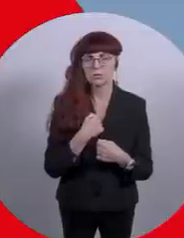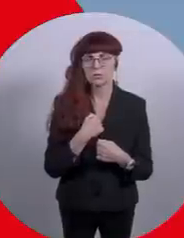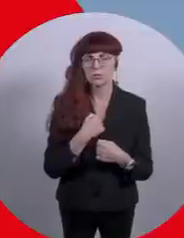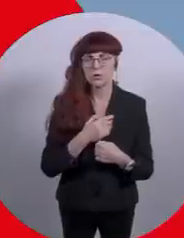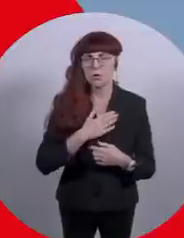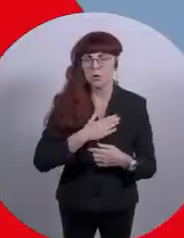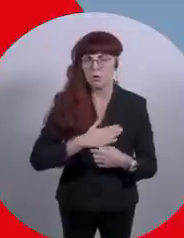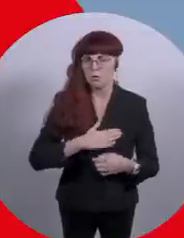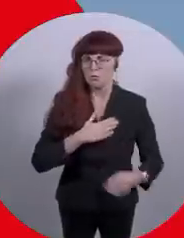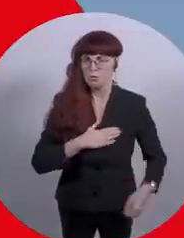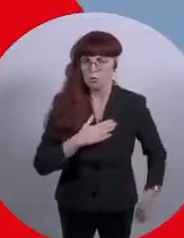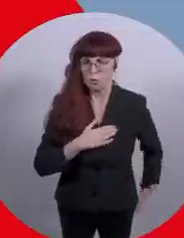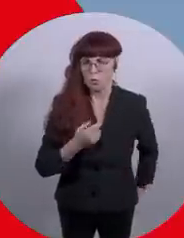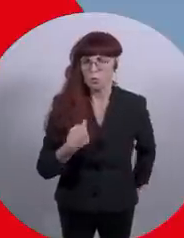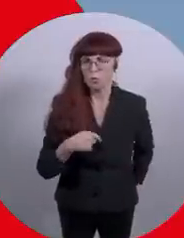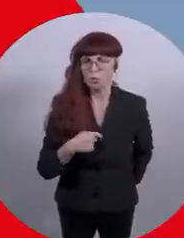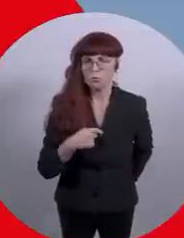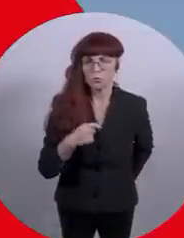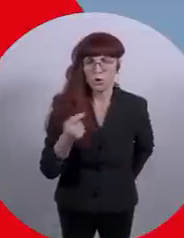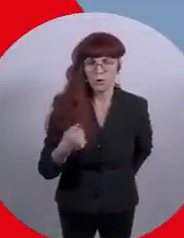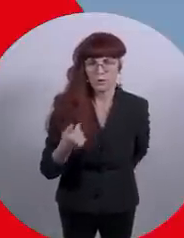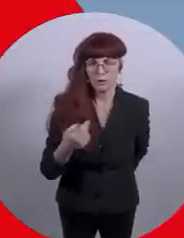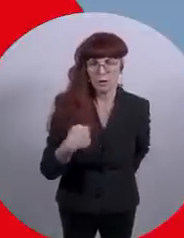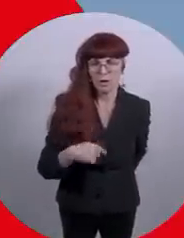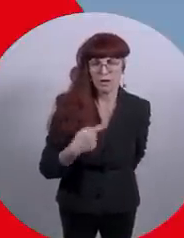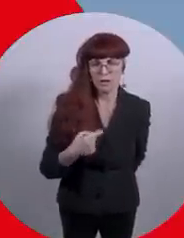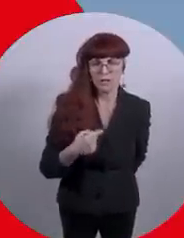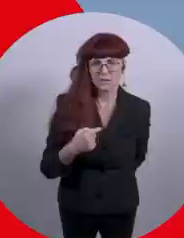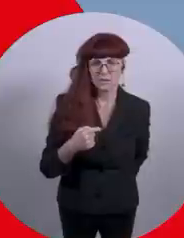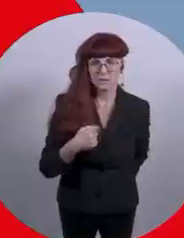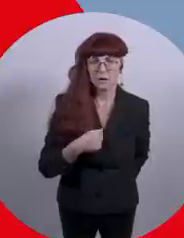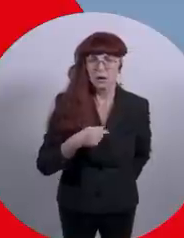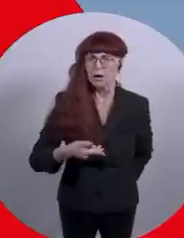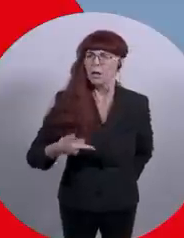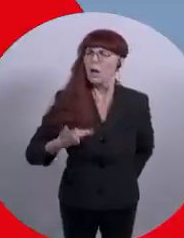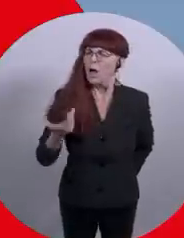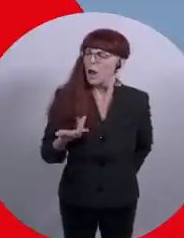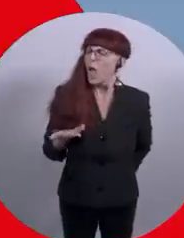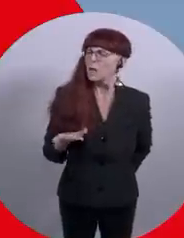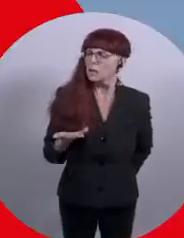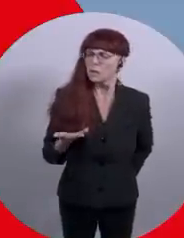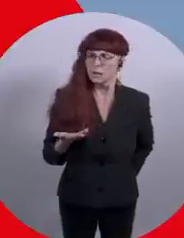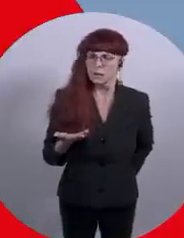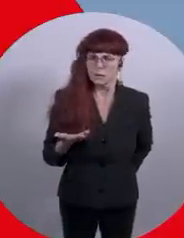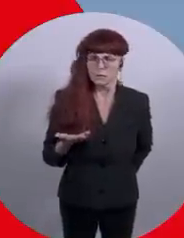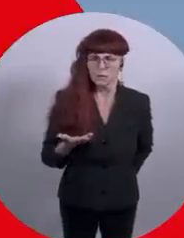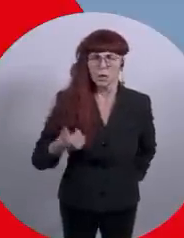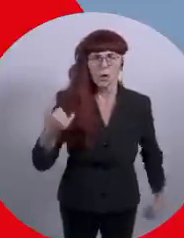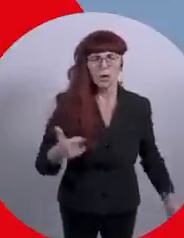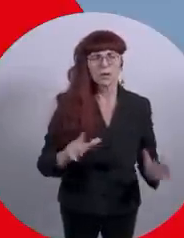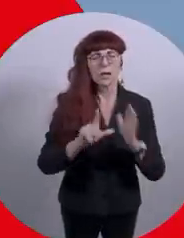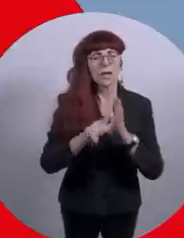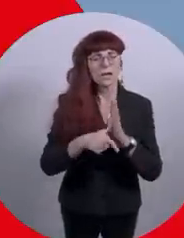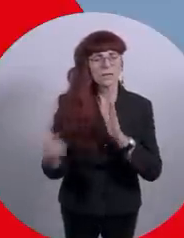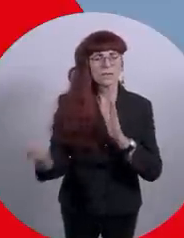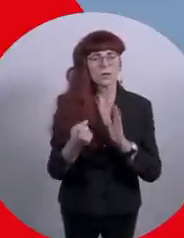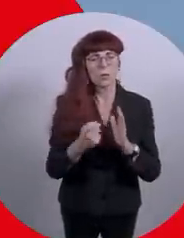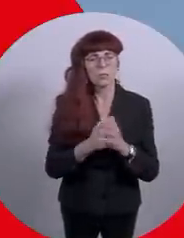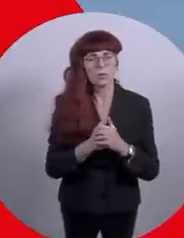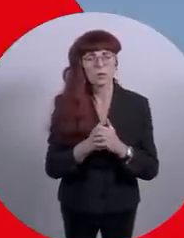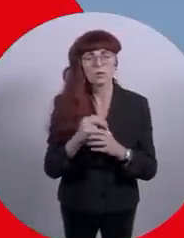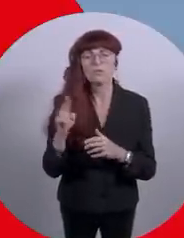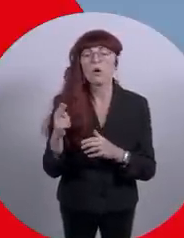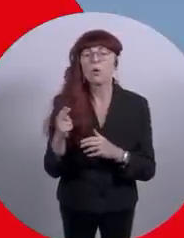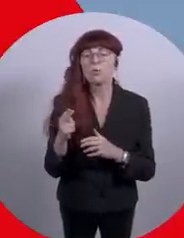frohenmutig heute nach Linz gekommen ich bin auch erleichtert heute nach Linz gekommen weil es